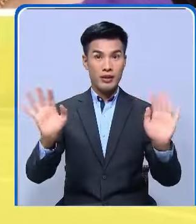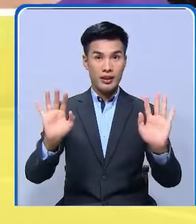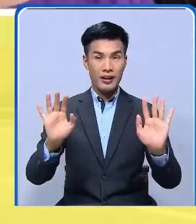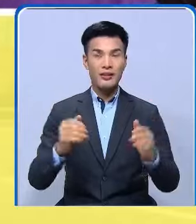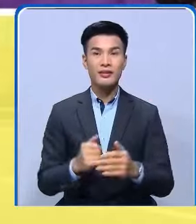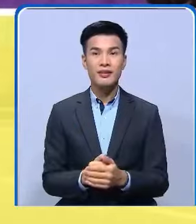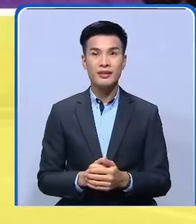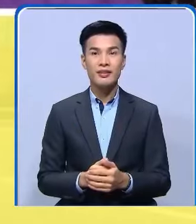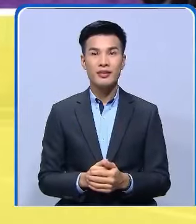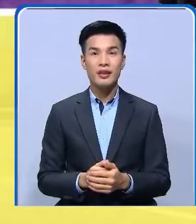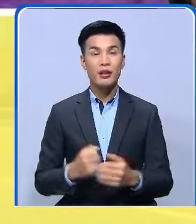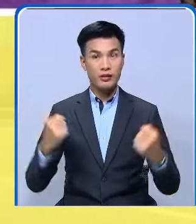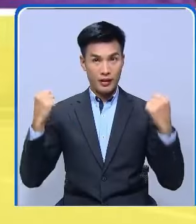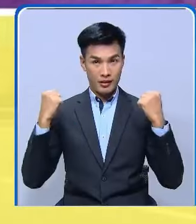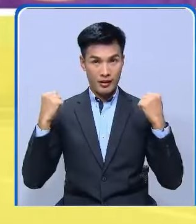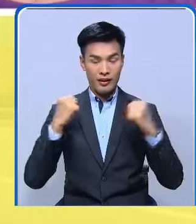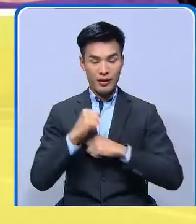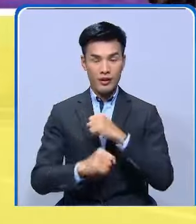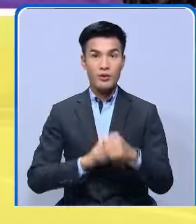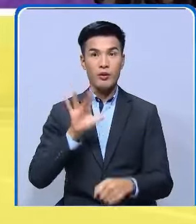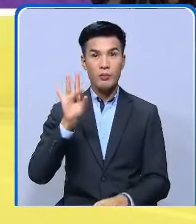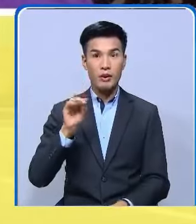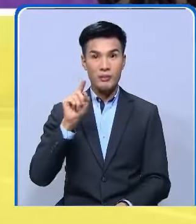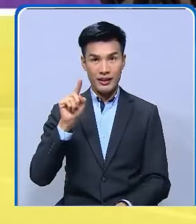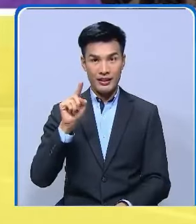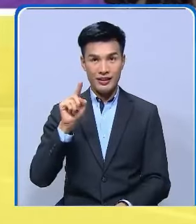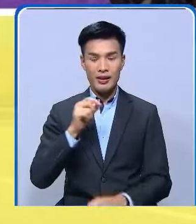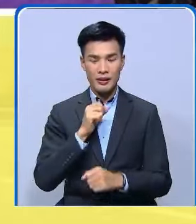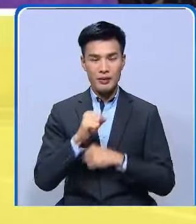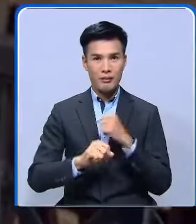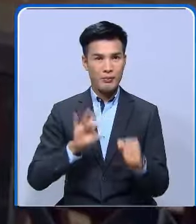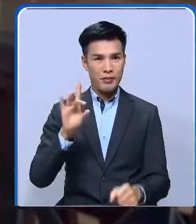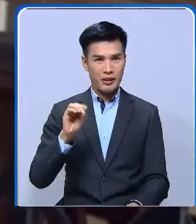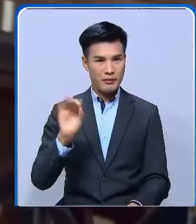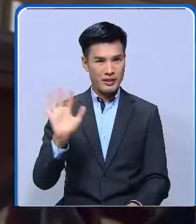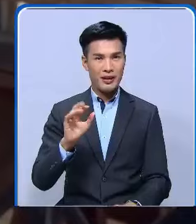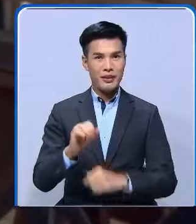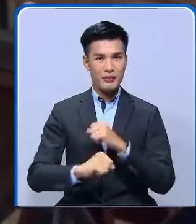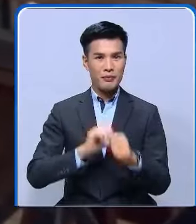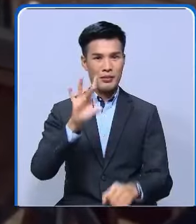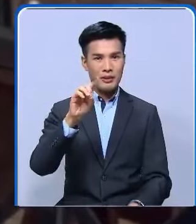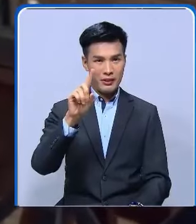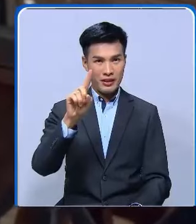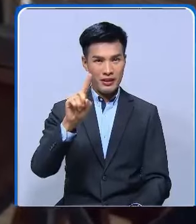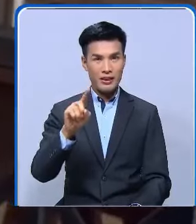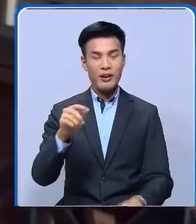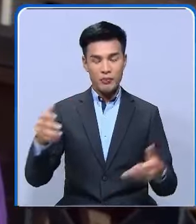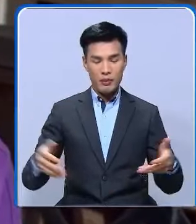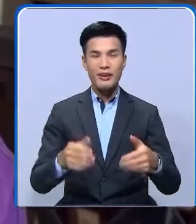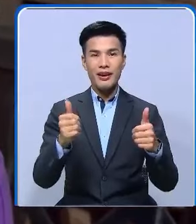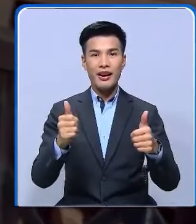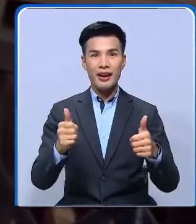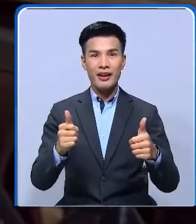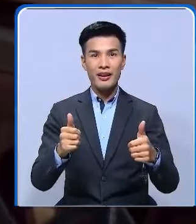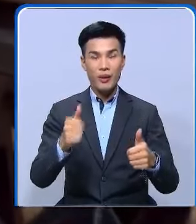อยแข็งแรงนะ81แล้วปีนี้ยืม80 แข็งแรงครับ แข็งแรง ยังยืนผัดได้สบาย สบายวันหนึ่ง